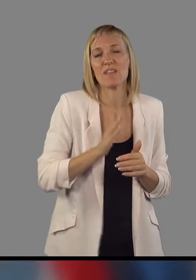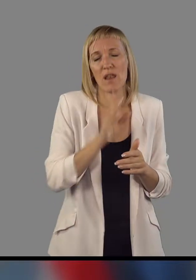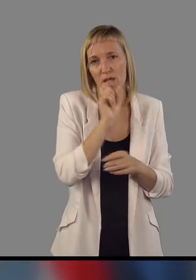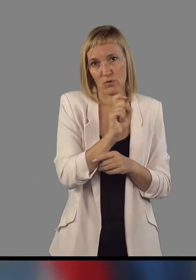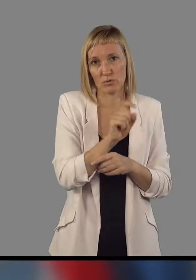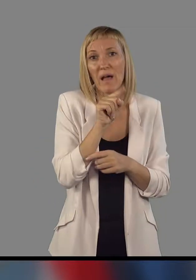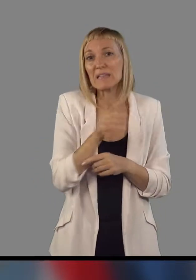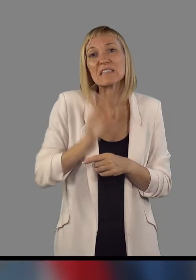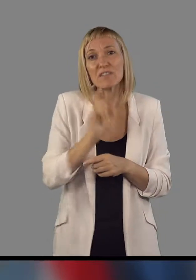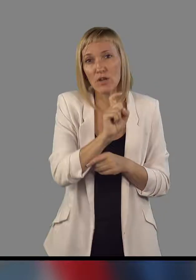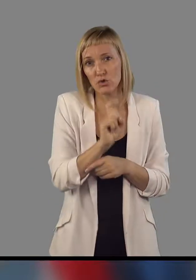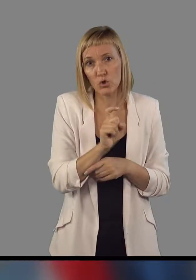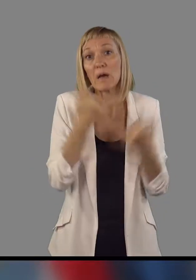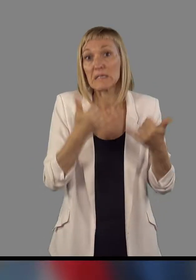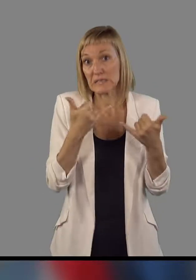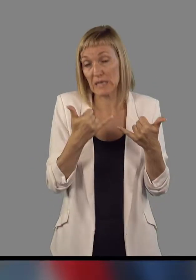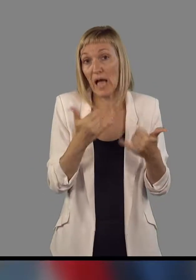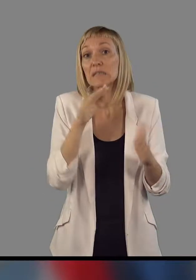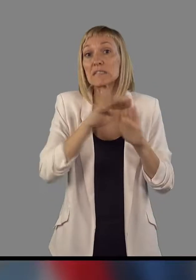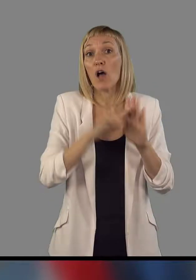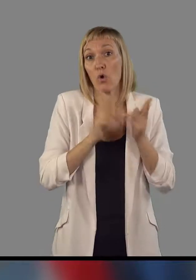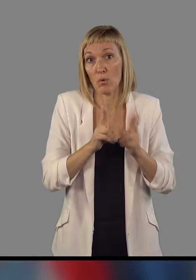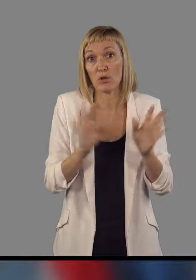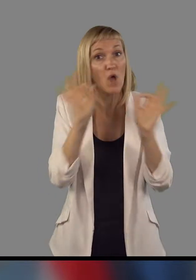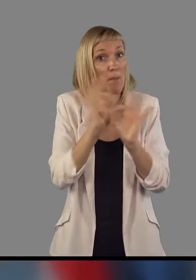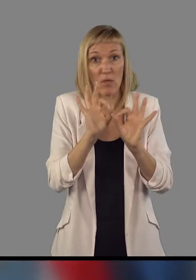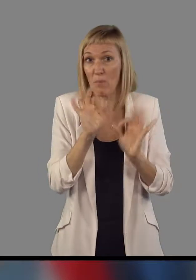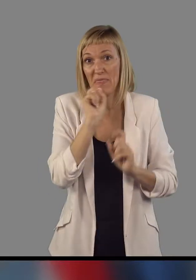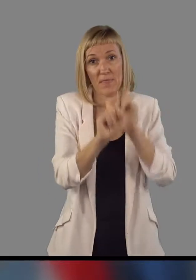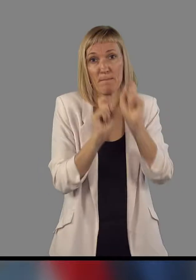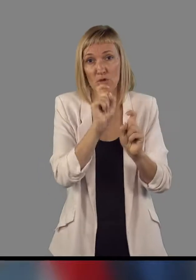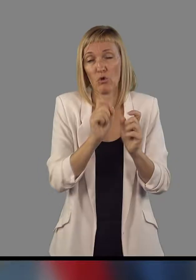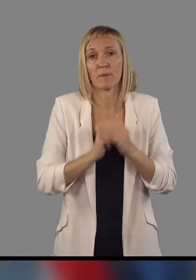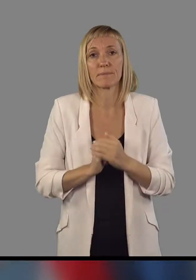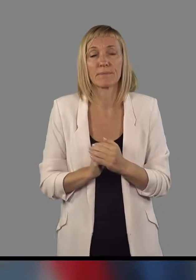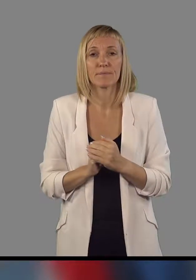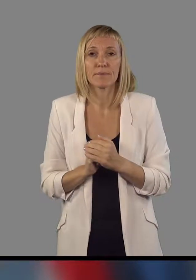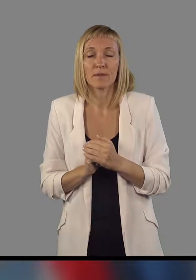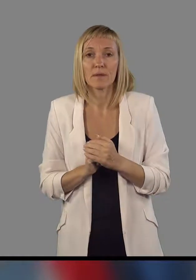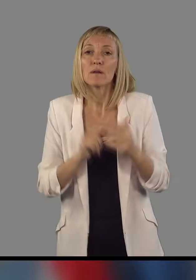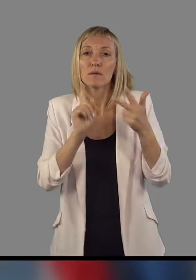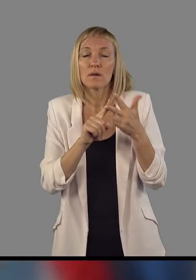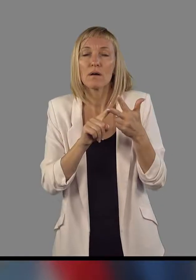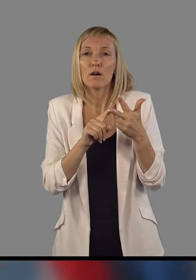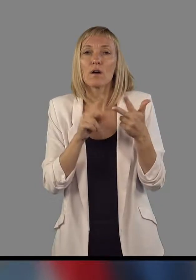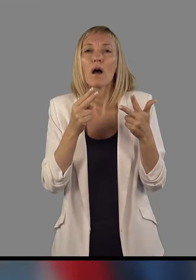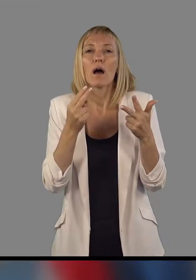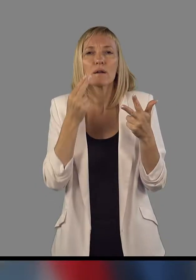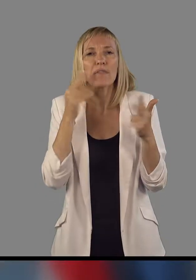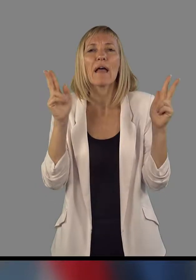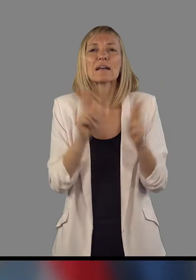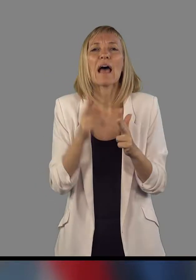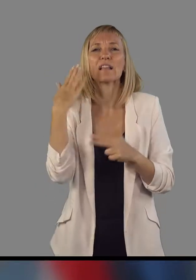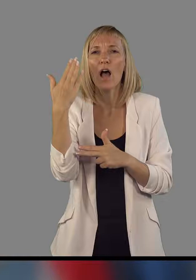teh civilnih tožb. Te civilne tožbe zdaj zakonodaja že omogoča, pa jih praktično sploh ni. Pa še mogoče glede